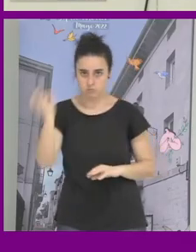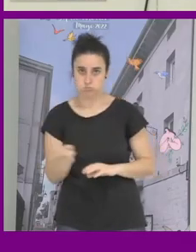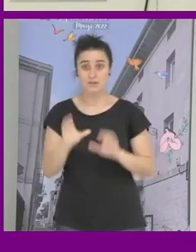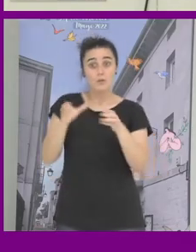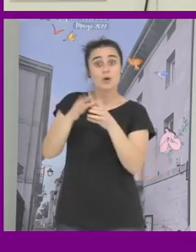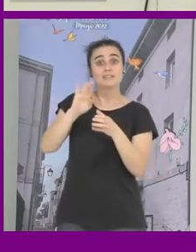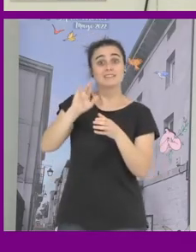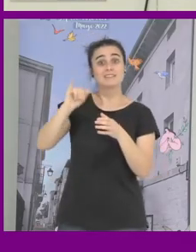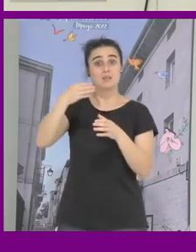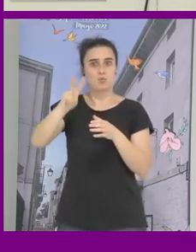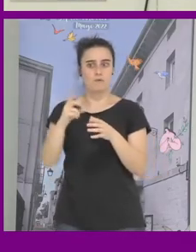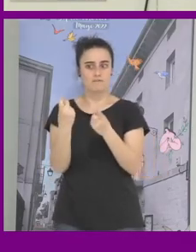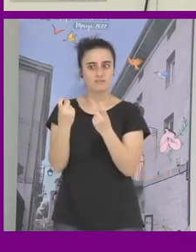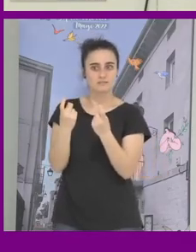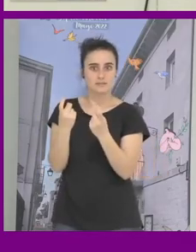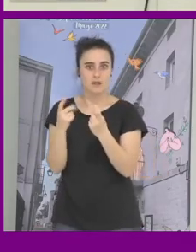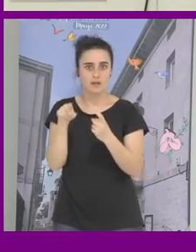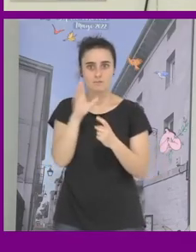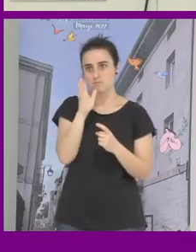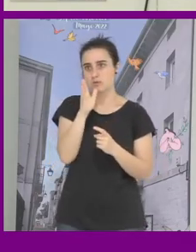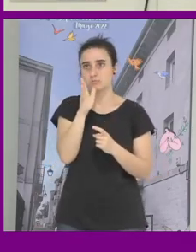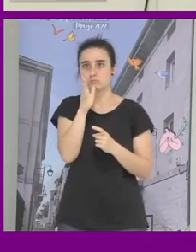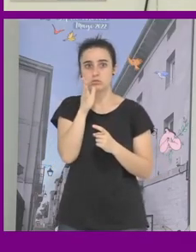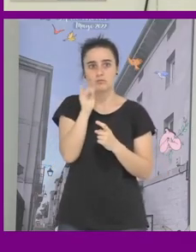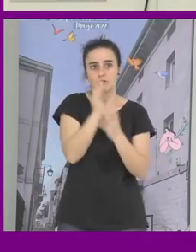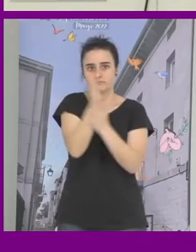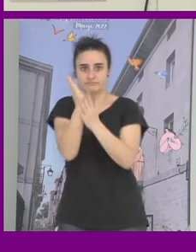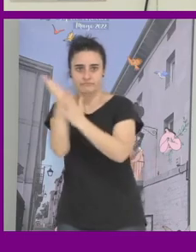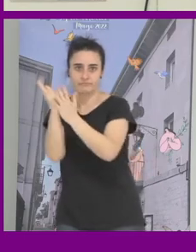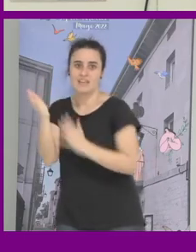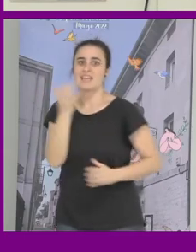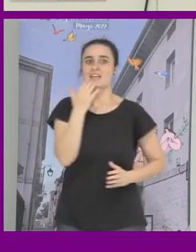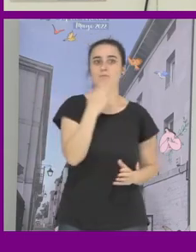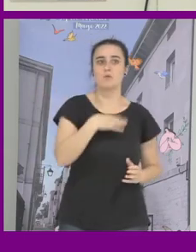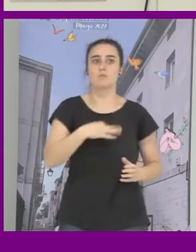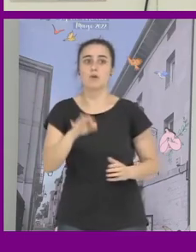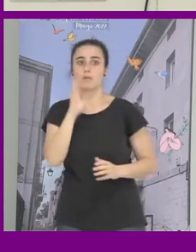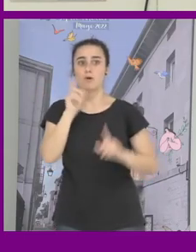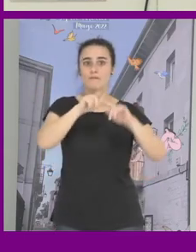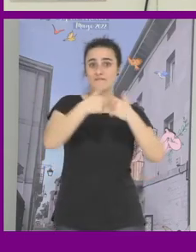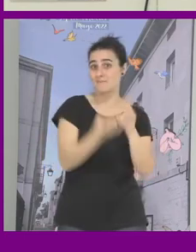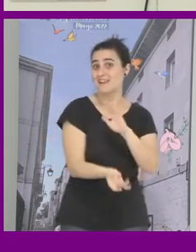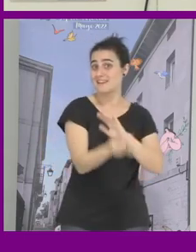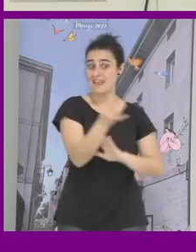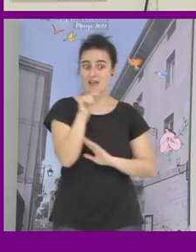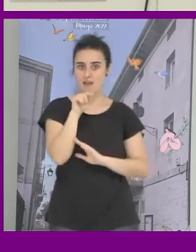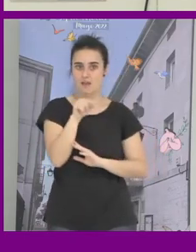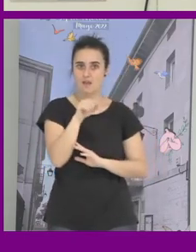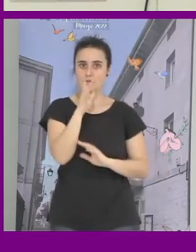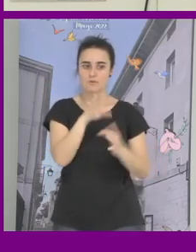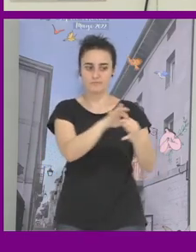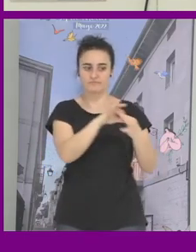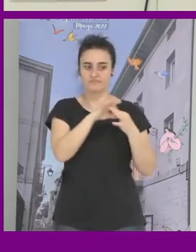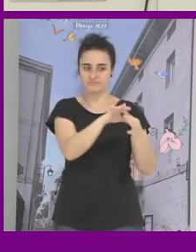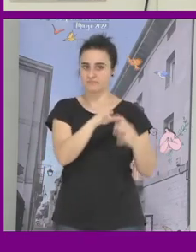falta zaigula, esan bezala ba alde askotatik, ba izan daitekelako jatorrizko familiarekin oraindik ere harremana oso txarra